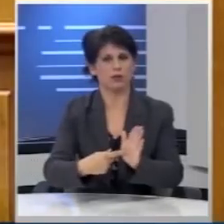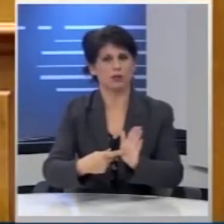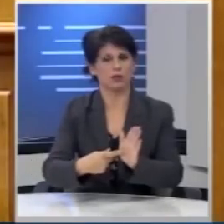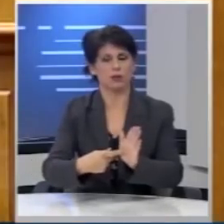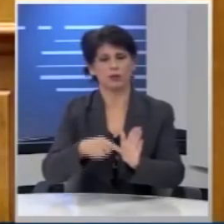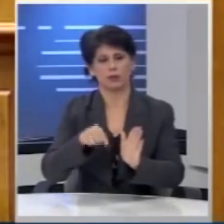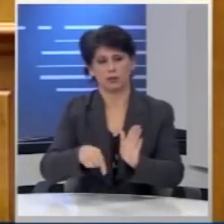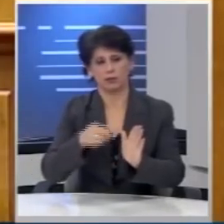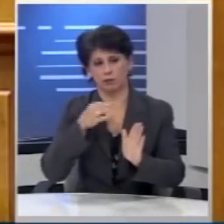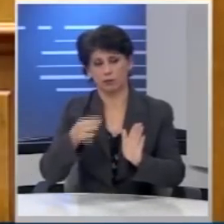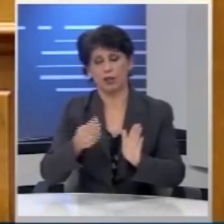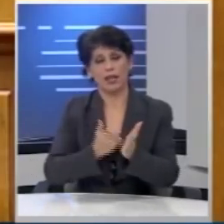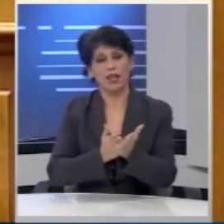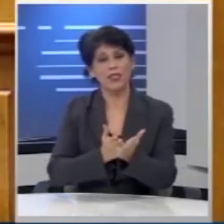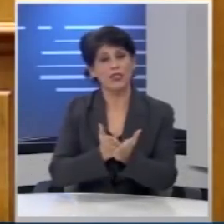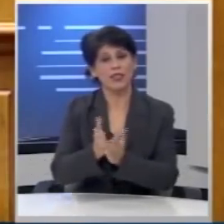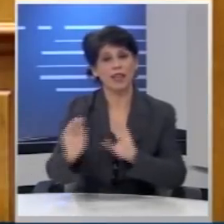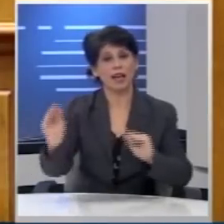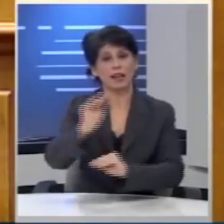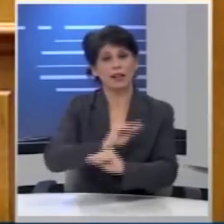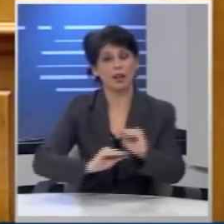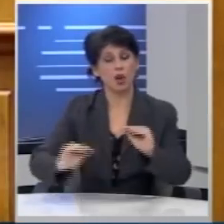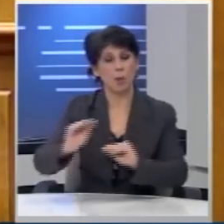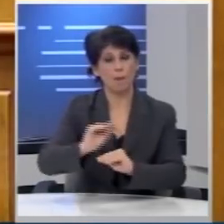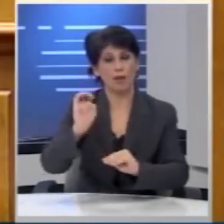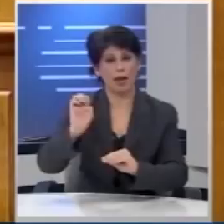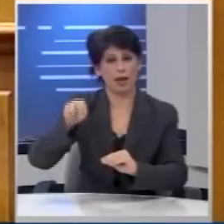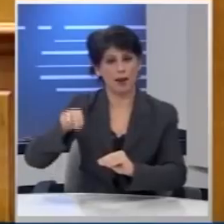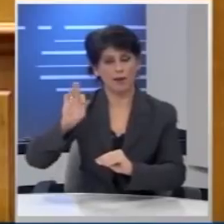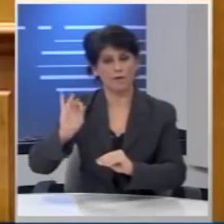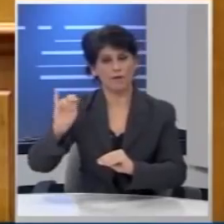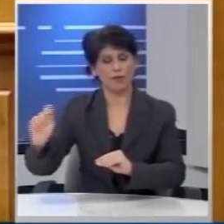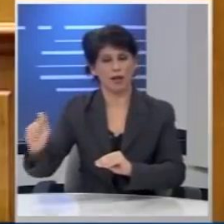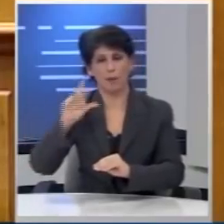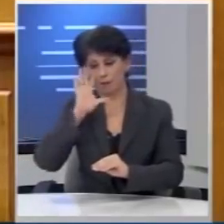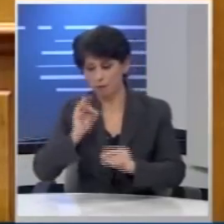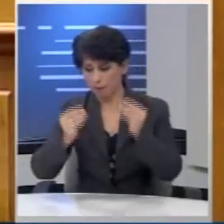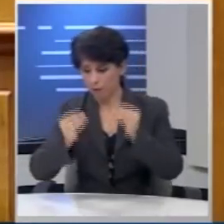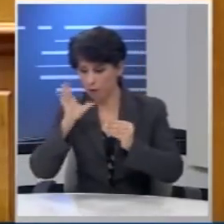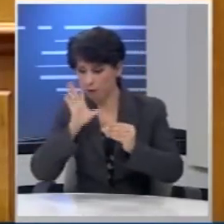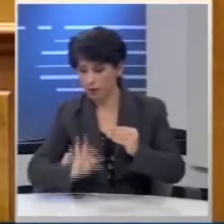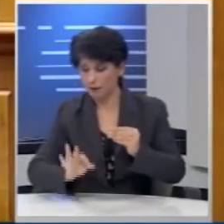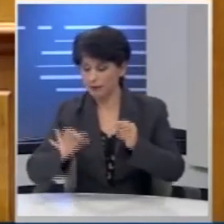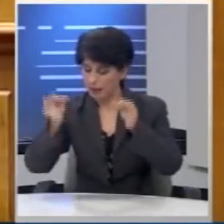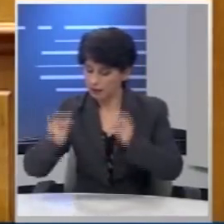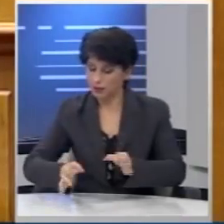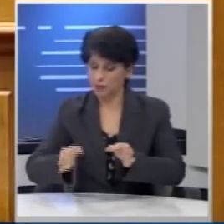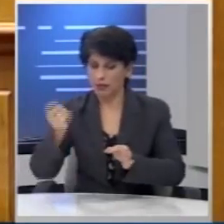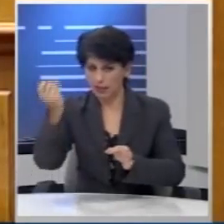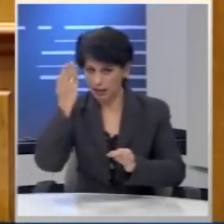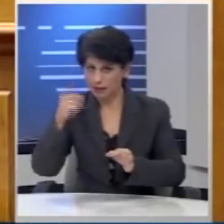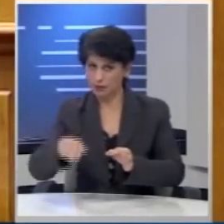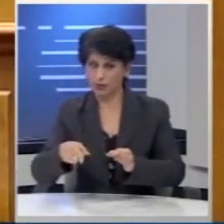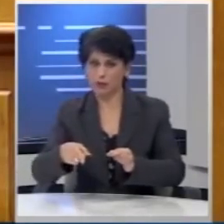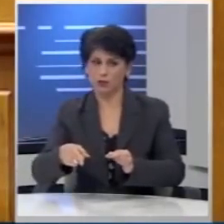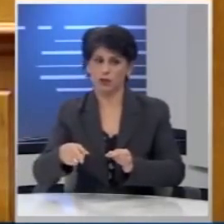στην αναφορά μιας δίκαιης ανακατανομής του ένθια μέσα από τον υπολογισμό της πραγματικής αντικειμενικής